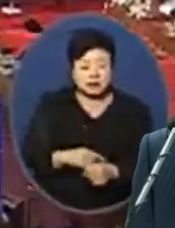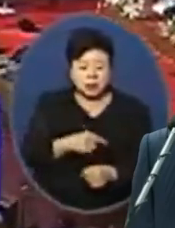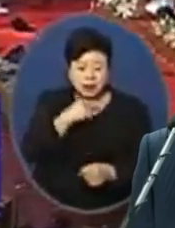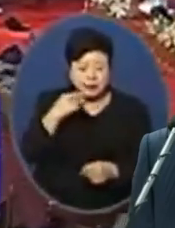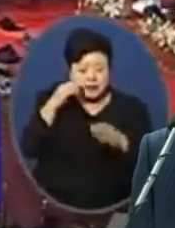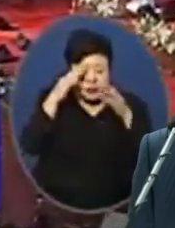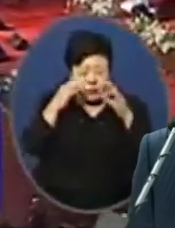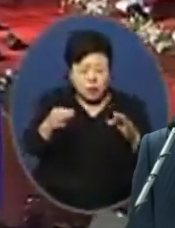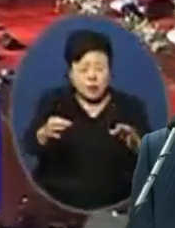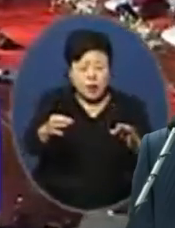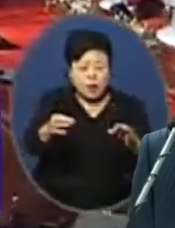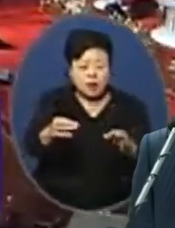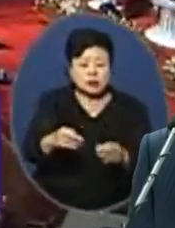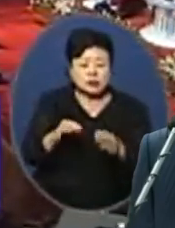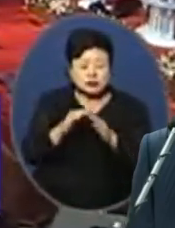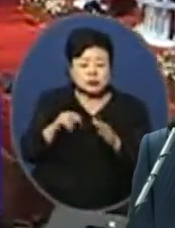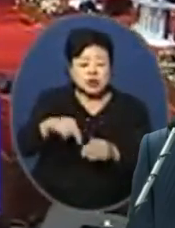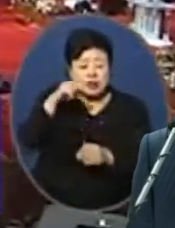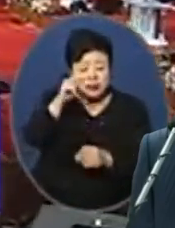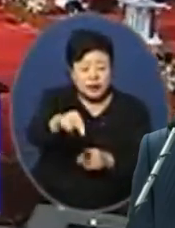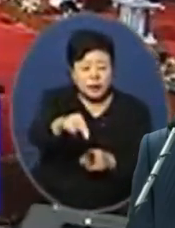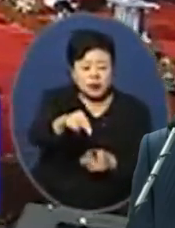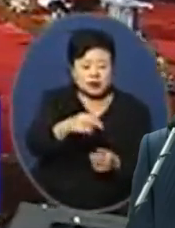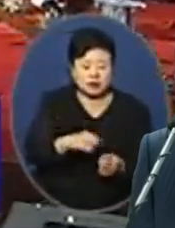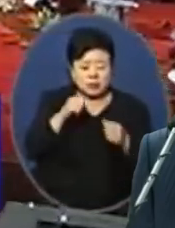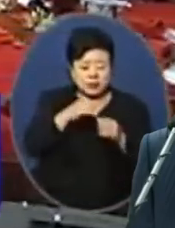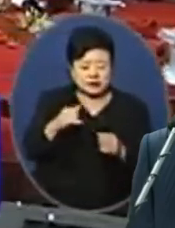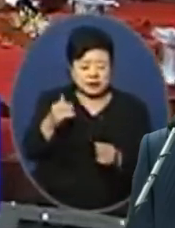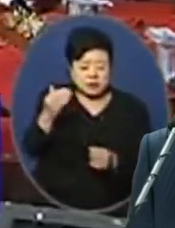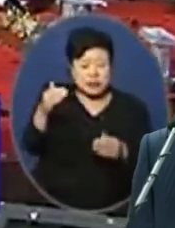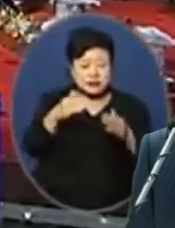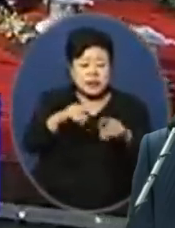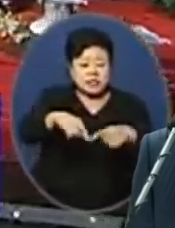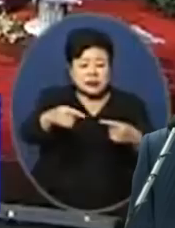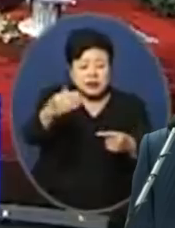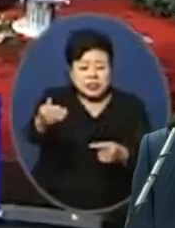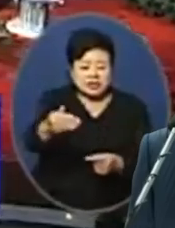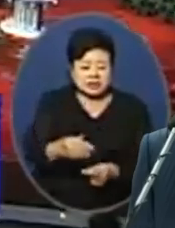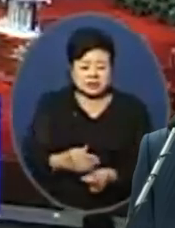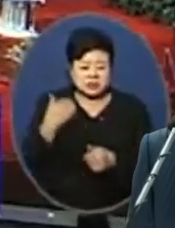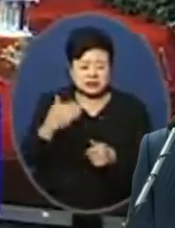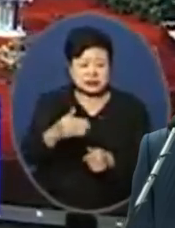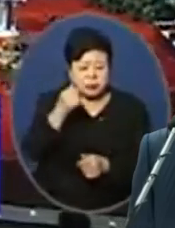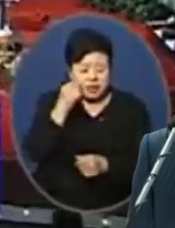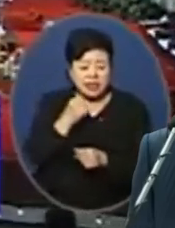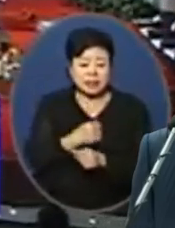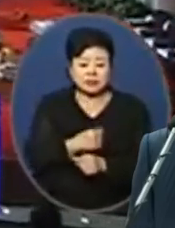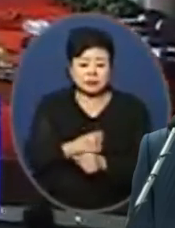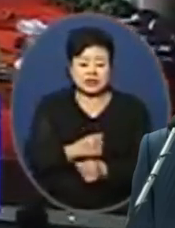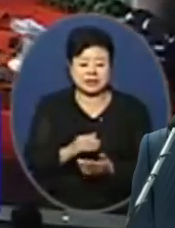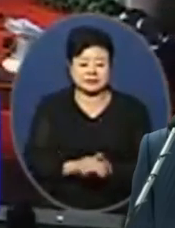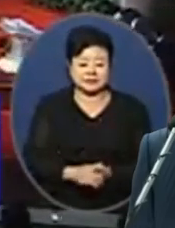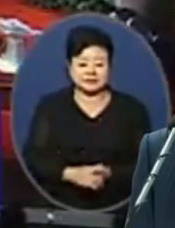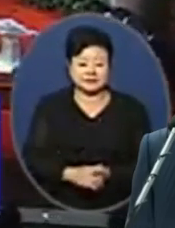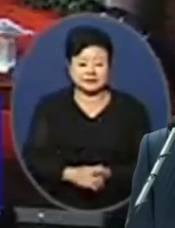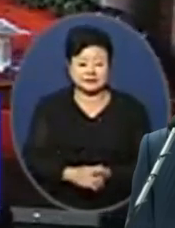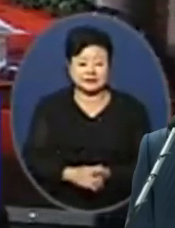보시면 야훼께서 그 문을 넘으시고 멸하는 자에게 너희 집에 들어가서 너희 치지 못하게 하실 것이라.